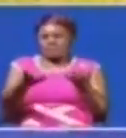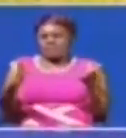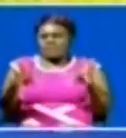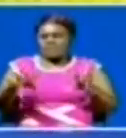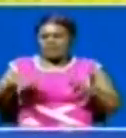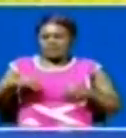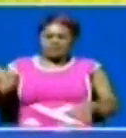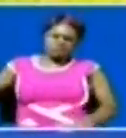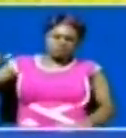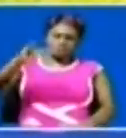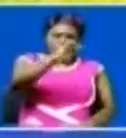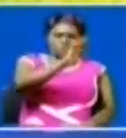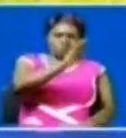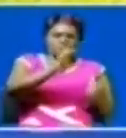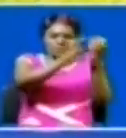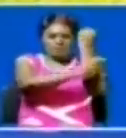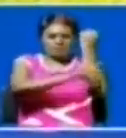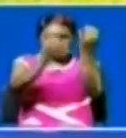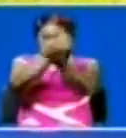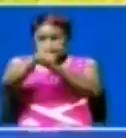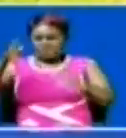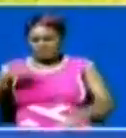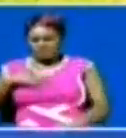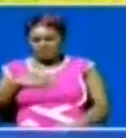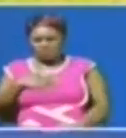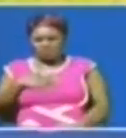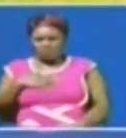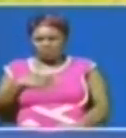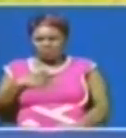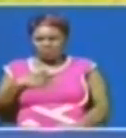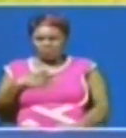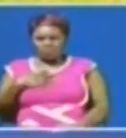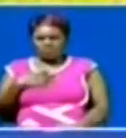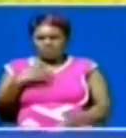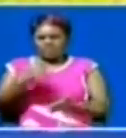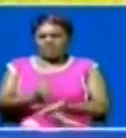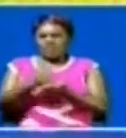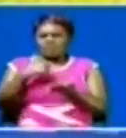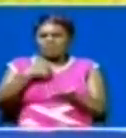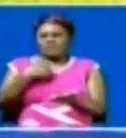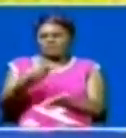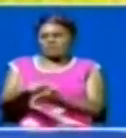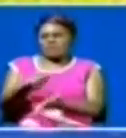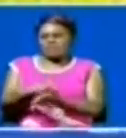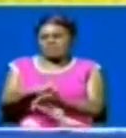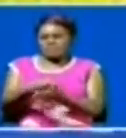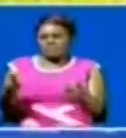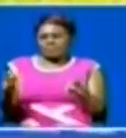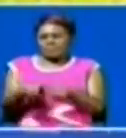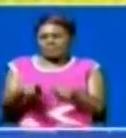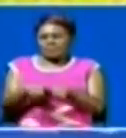Kenya waende kwao, president wetu Tatis. Waende huko na watusaidia hata na fedha na